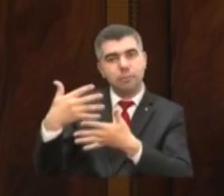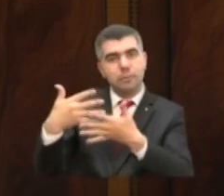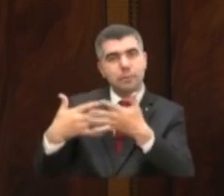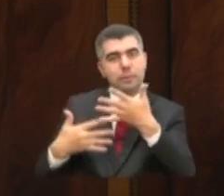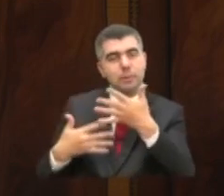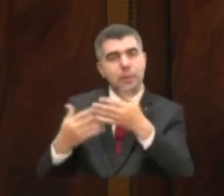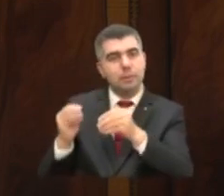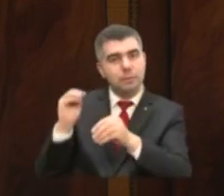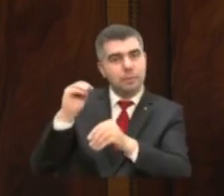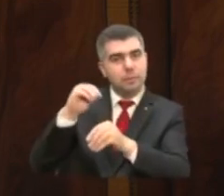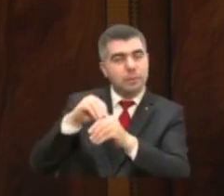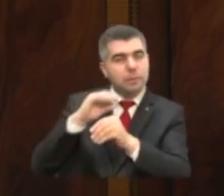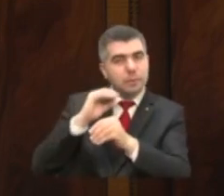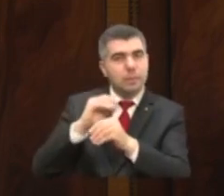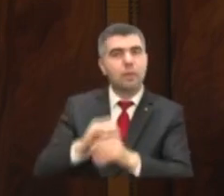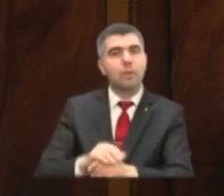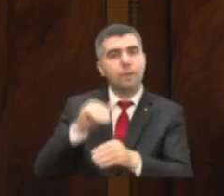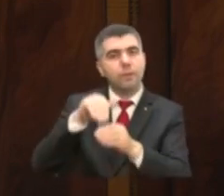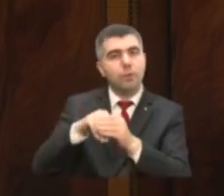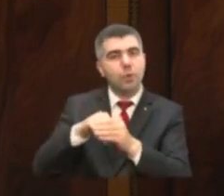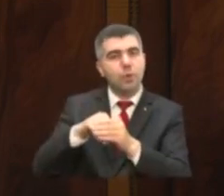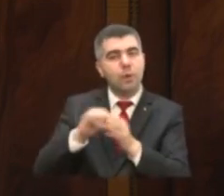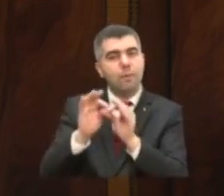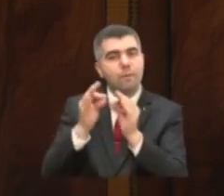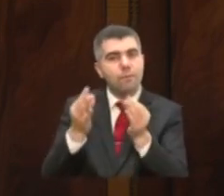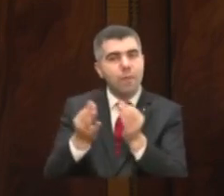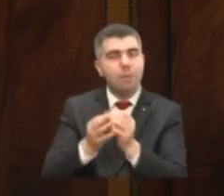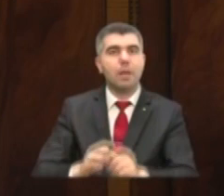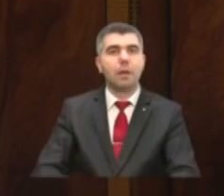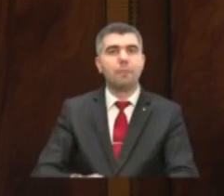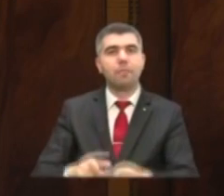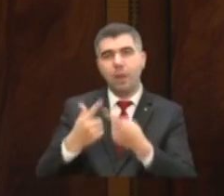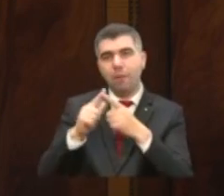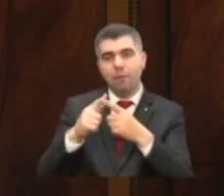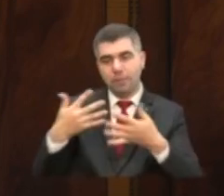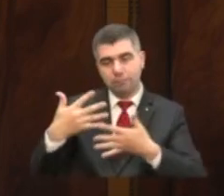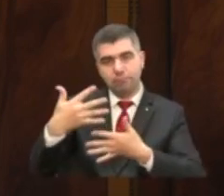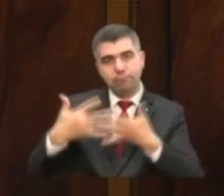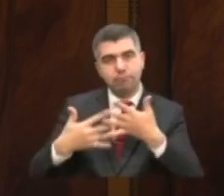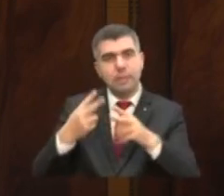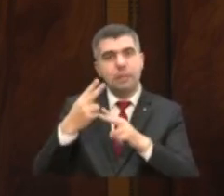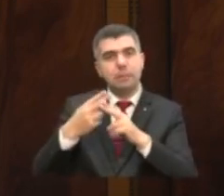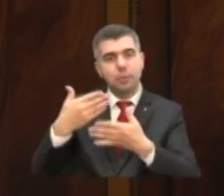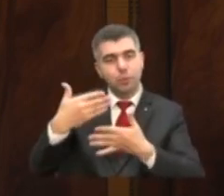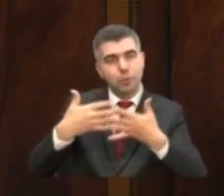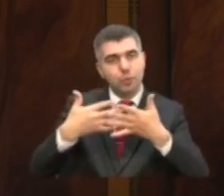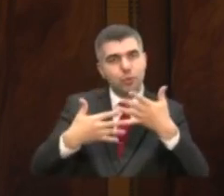صندوق التكافل العائلي، عبر إدراج فئات جديدة من جهة اولا، ثانيا